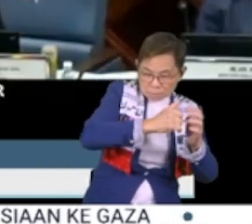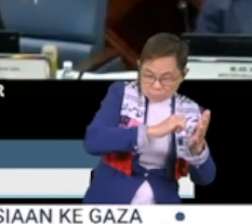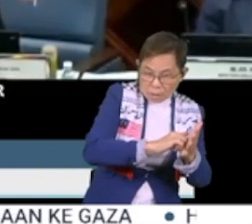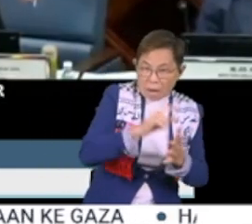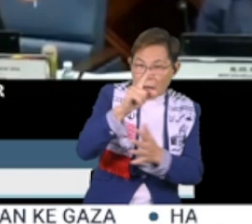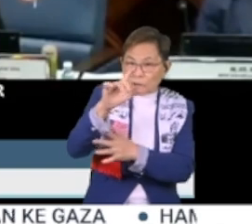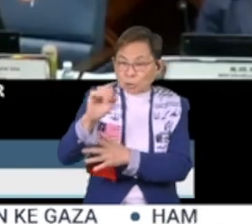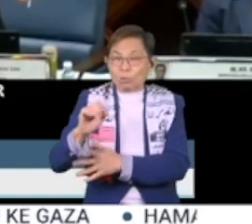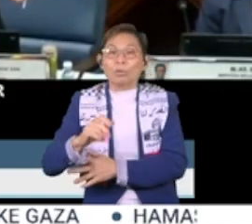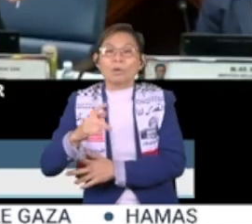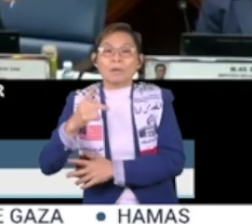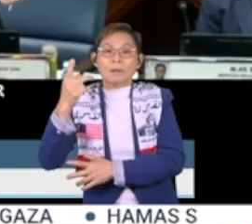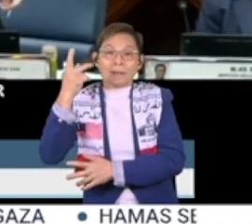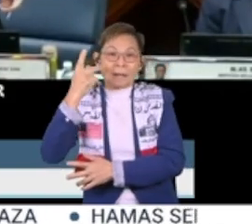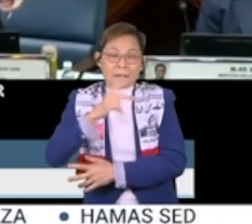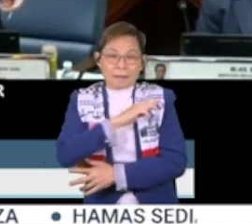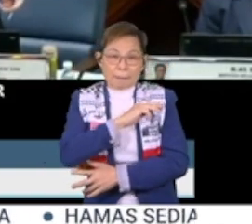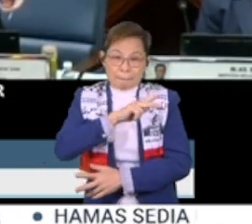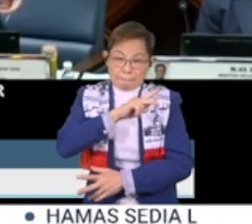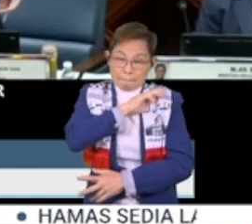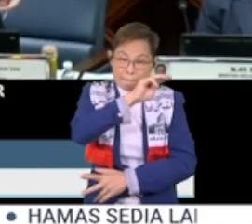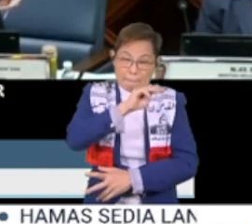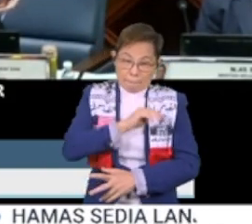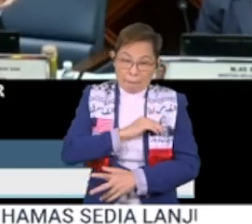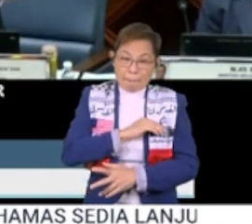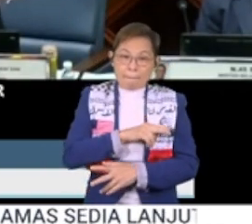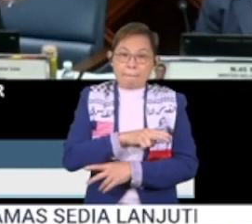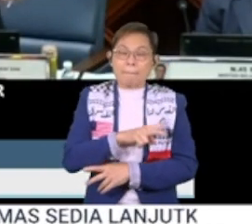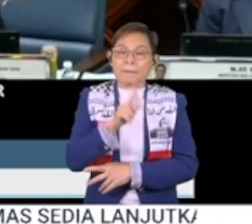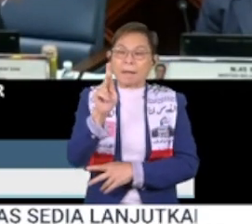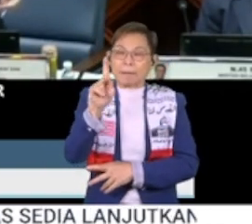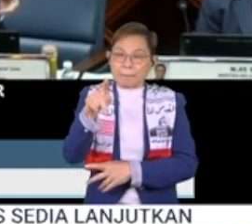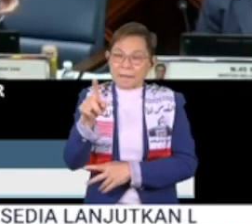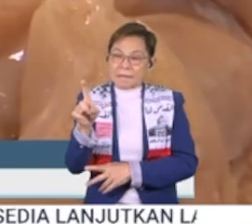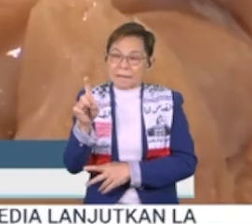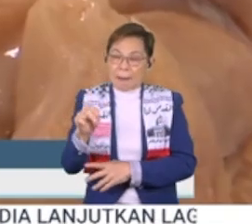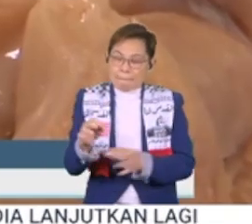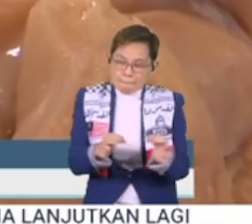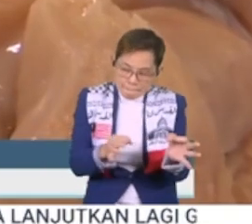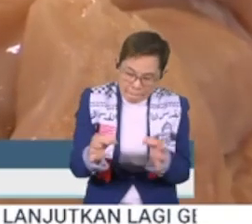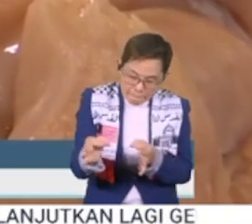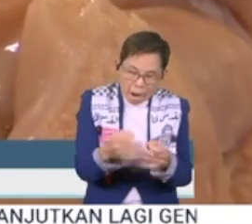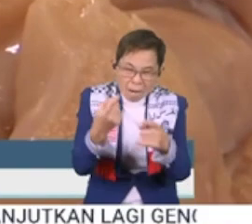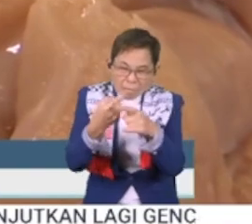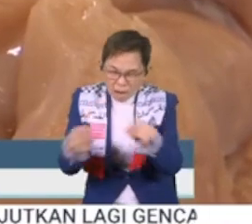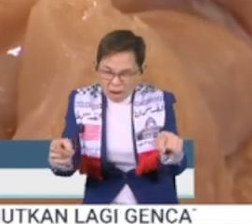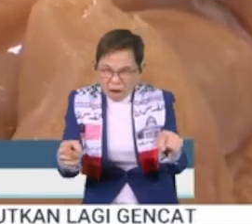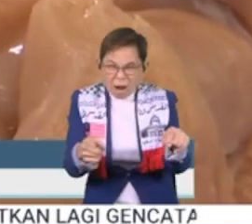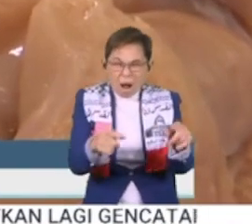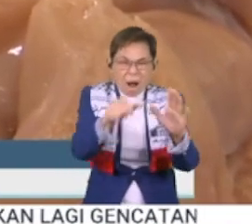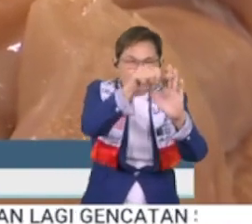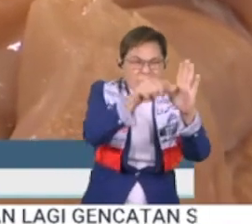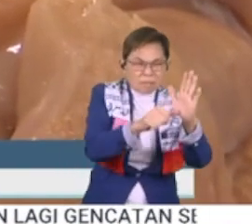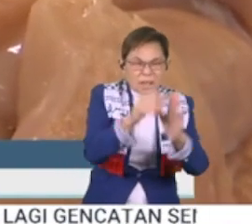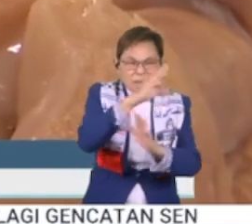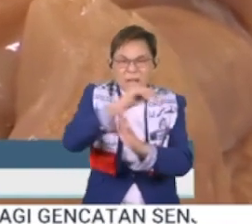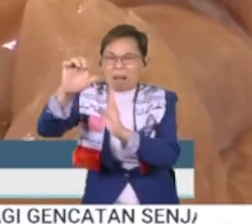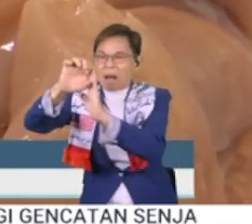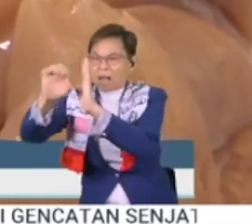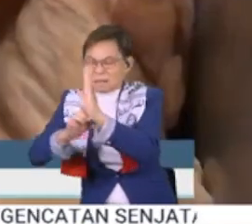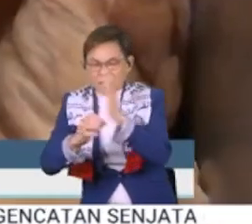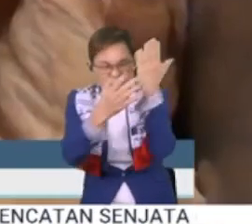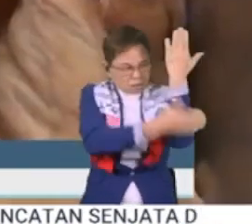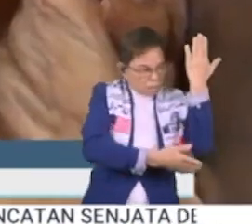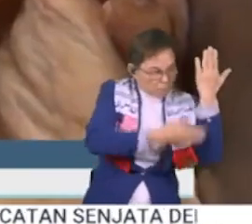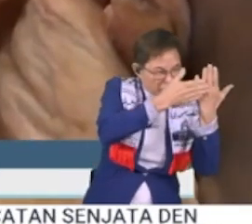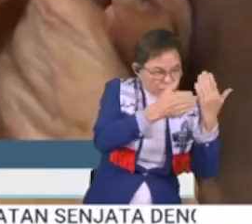exco Kementerian Perdagangan dalam negeri dan kos Sara hidup kpdn turut menjelaskan perbezaan akta dan antara Semenanjung dan